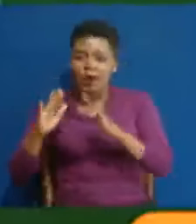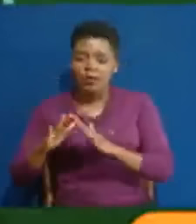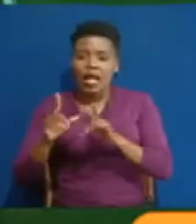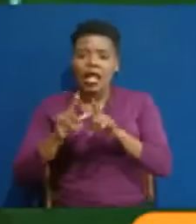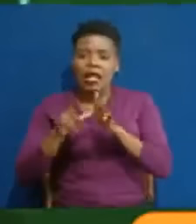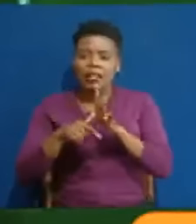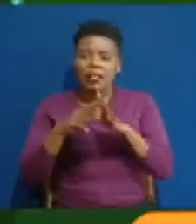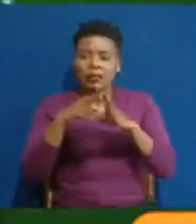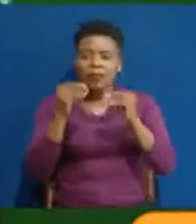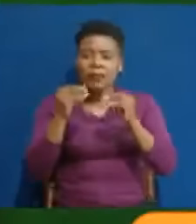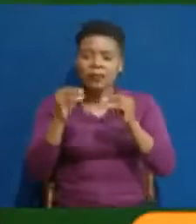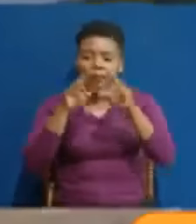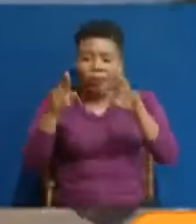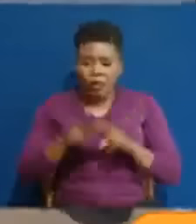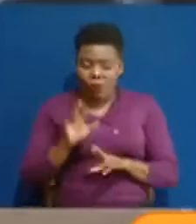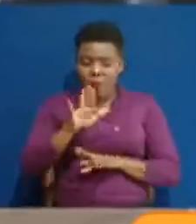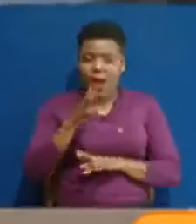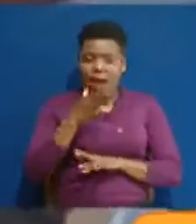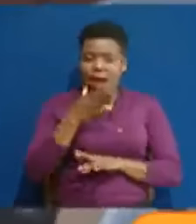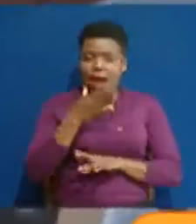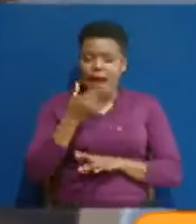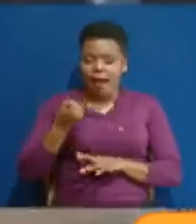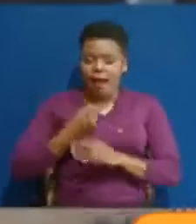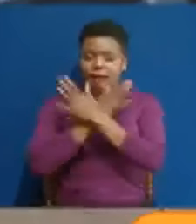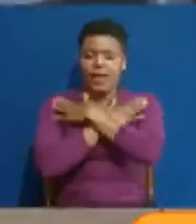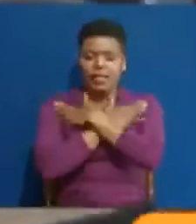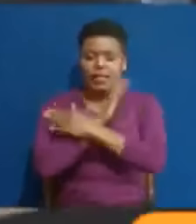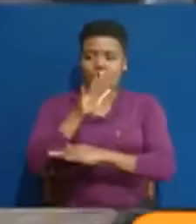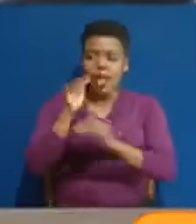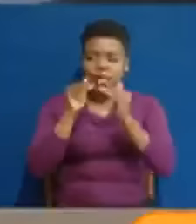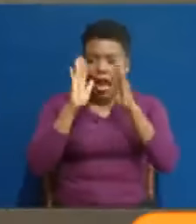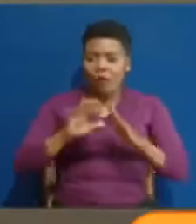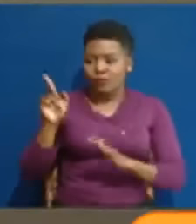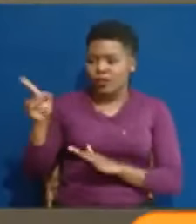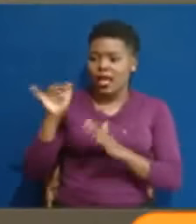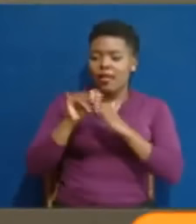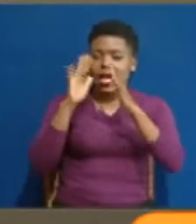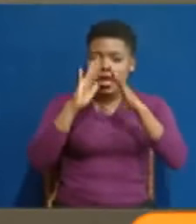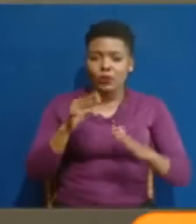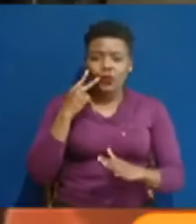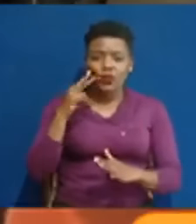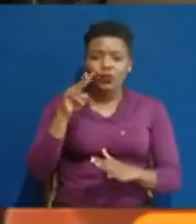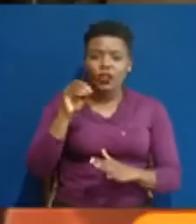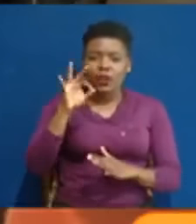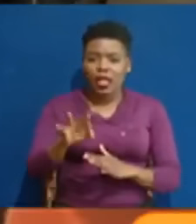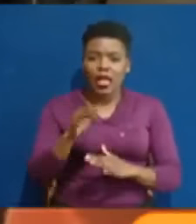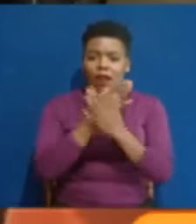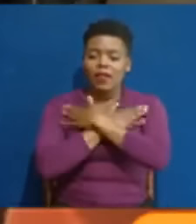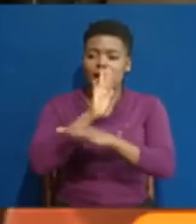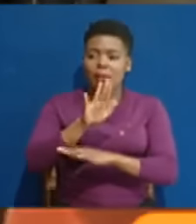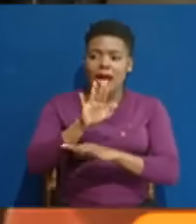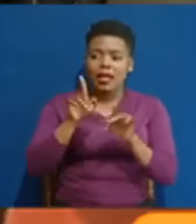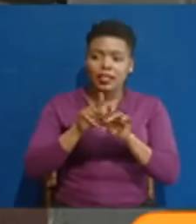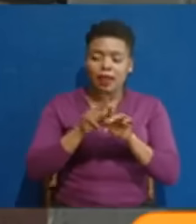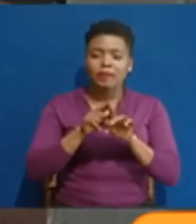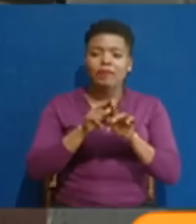Baadaye walitoka na kuelekea kwenye chumba cha rafiki ya Sarah kilichokuwa kwenye ghorofa hii. Chumba hicho kilikuwa cha rafiki wa Sarah wa kike na rafiki huyo